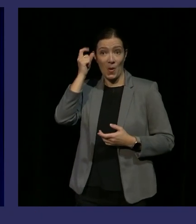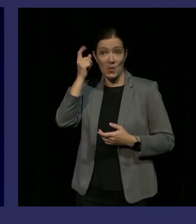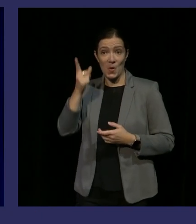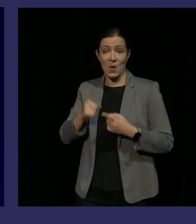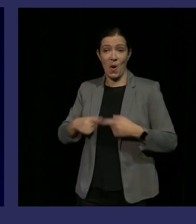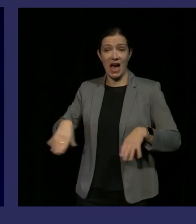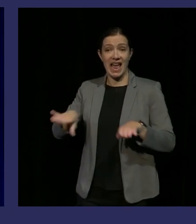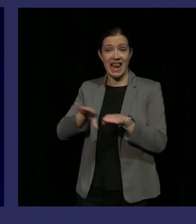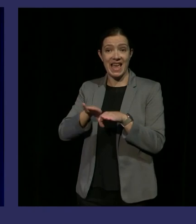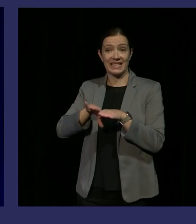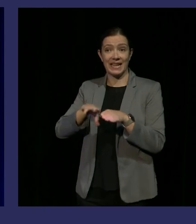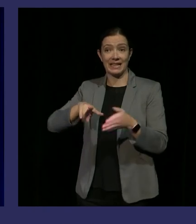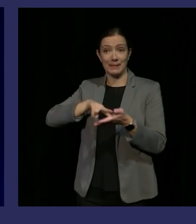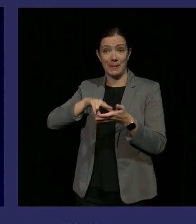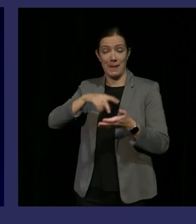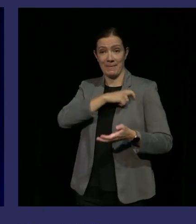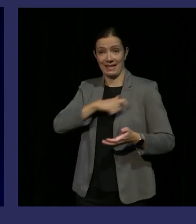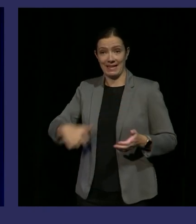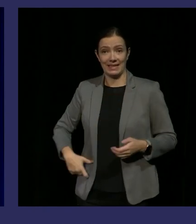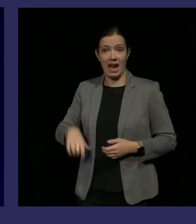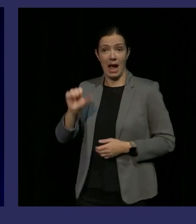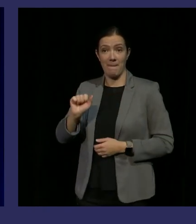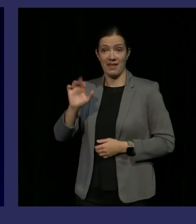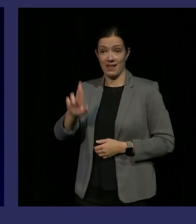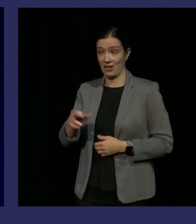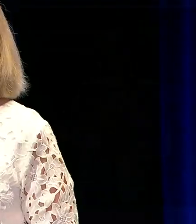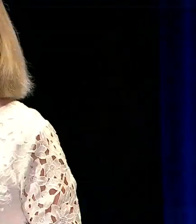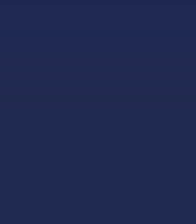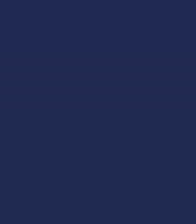og likestillingsminister Abid Raja.